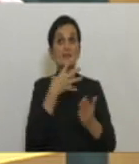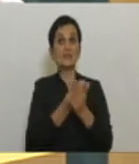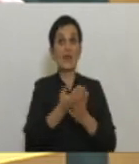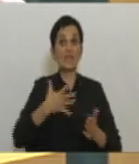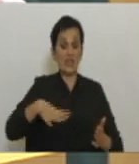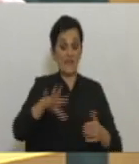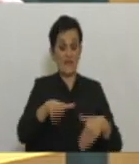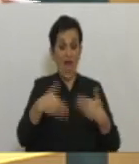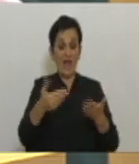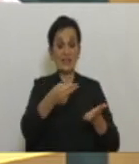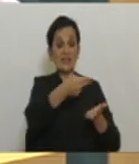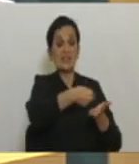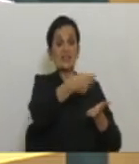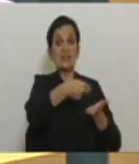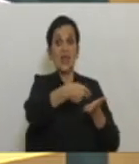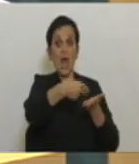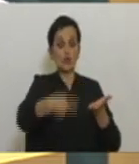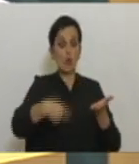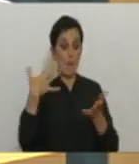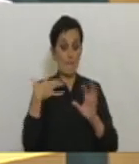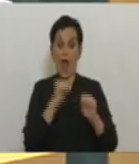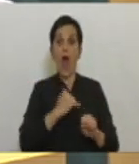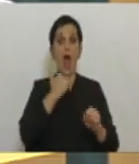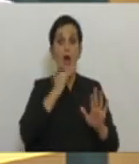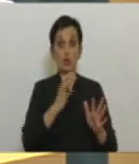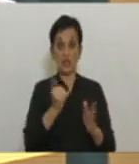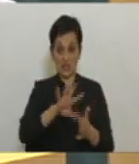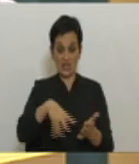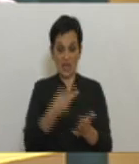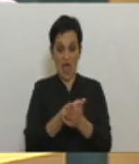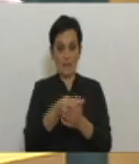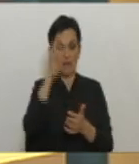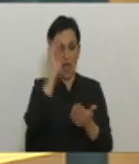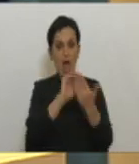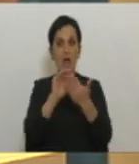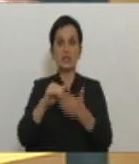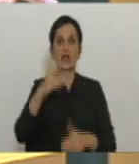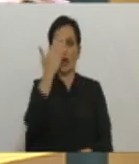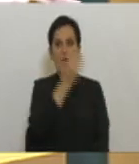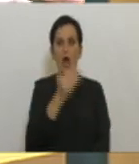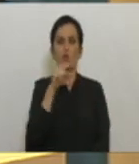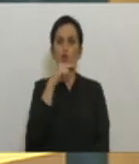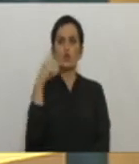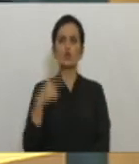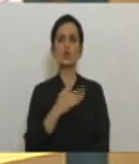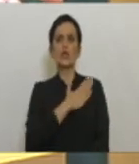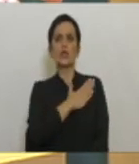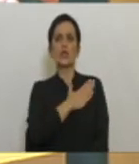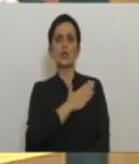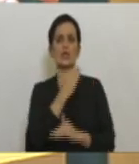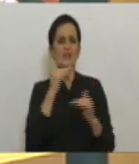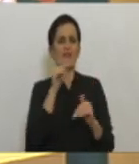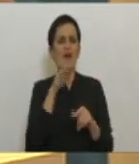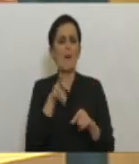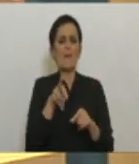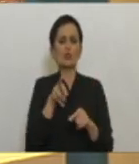წინაშე რეზოლუციით ხარდაჭერით არ იკმარდა დღემდე ახსენებთ ხალხს რუსულ ჰიმნს და რაღაცა ესეთი მეთოდებით ვიდომ რაღაცის